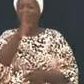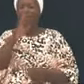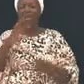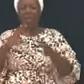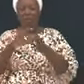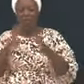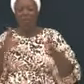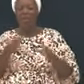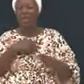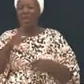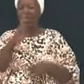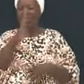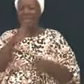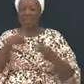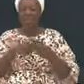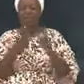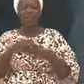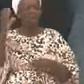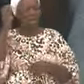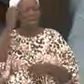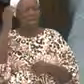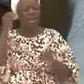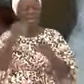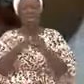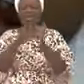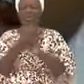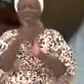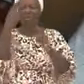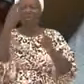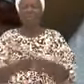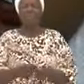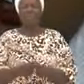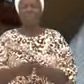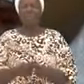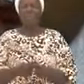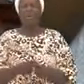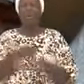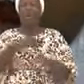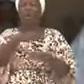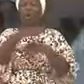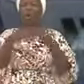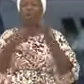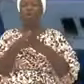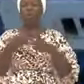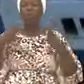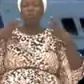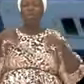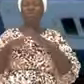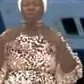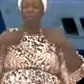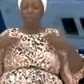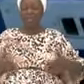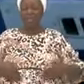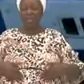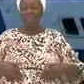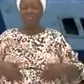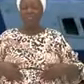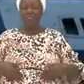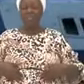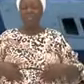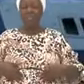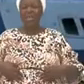commencé à écouter au nom de jésus tout enflement c'est encore goitre